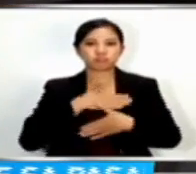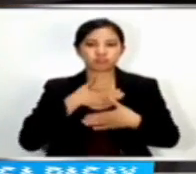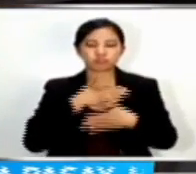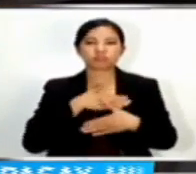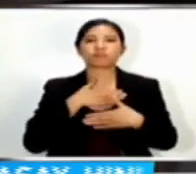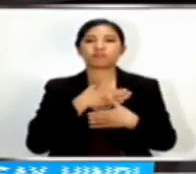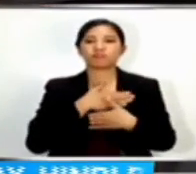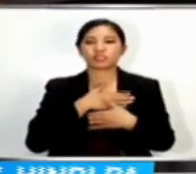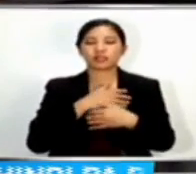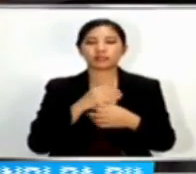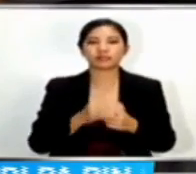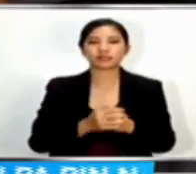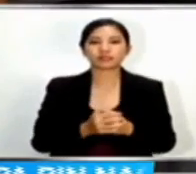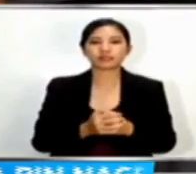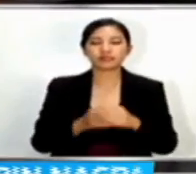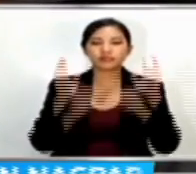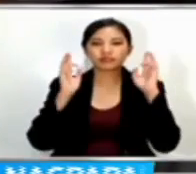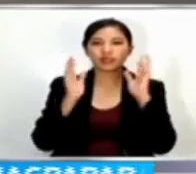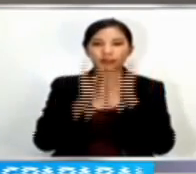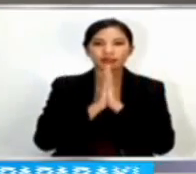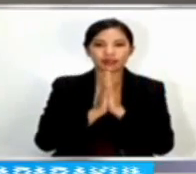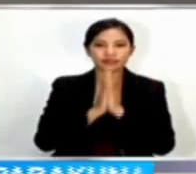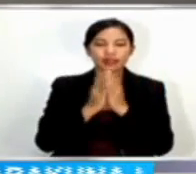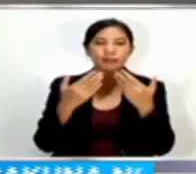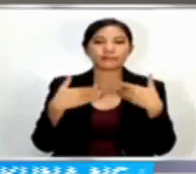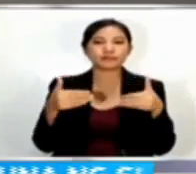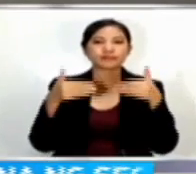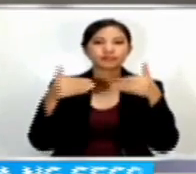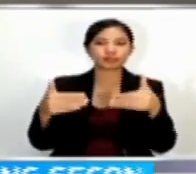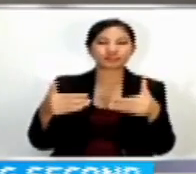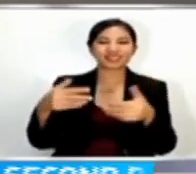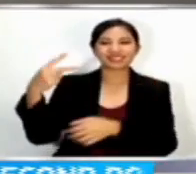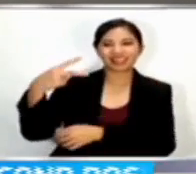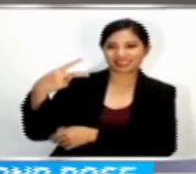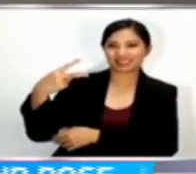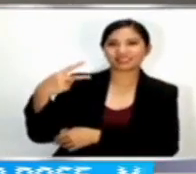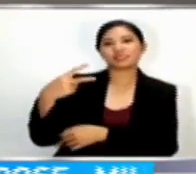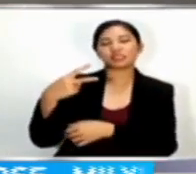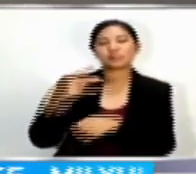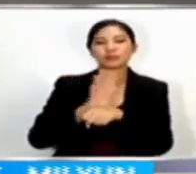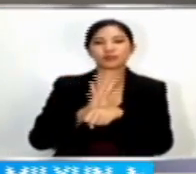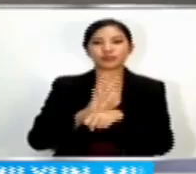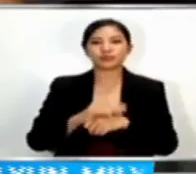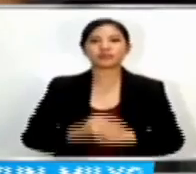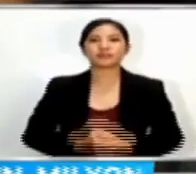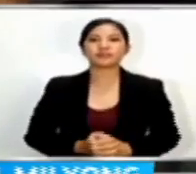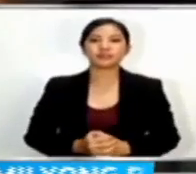sana po, pag-pray natin yan, matuloy ang book 2. Lars Santiago, GMA News.